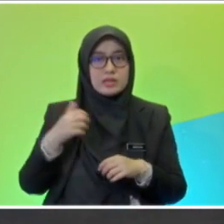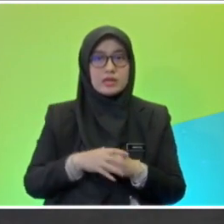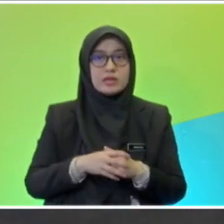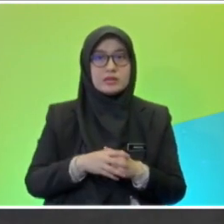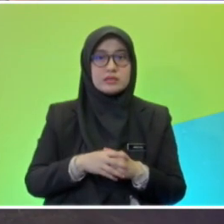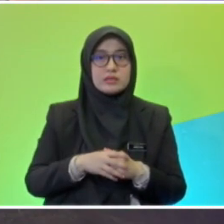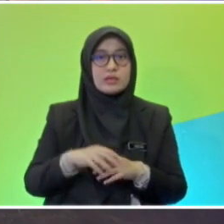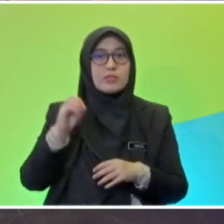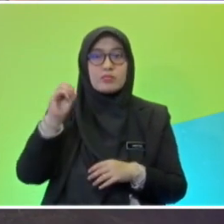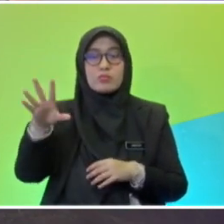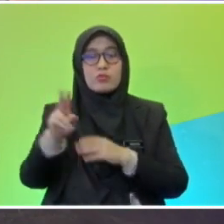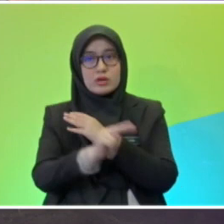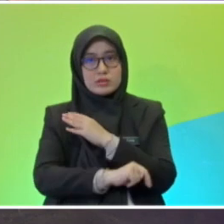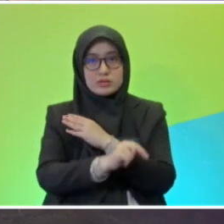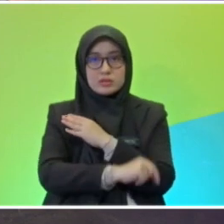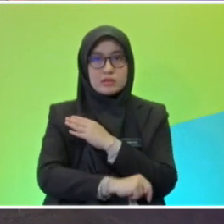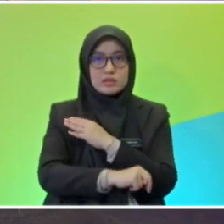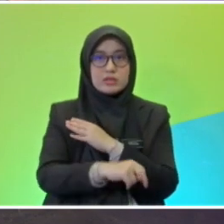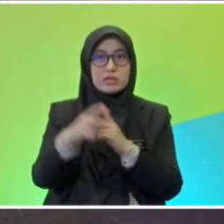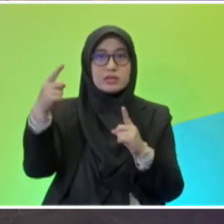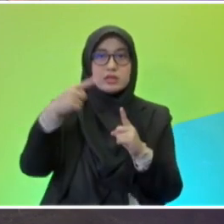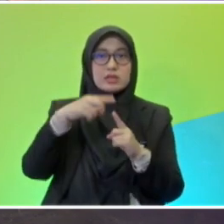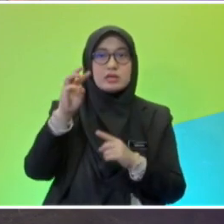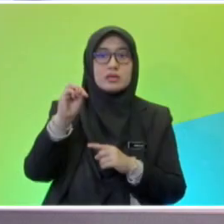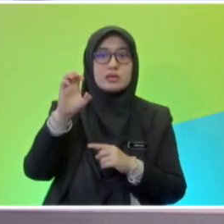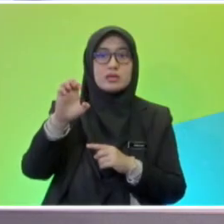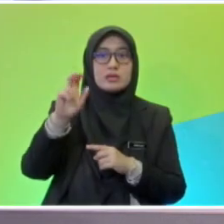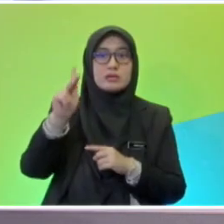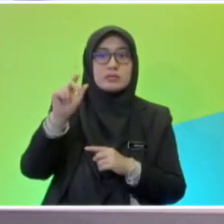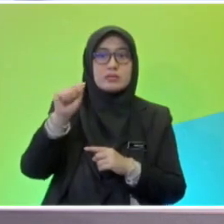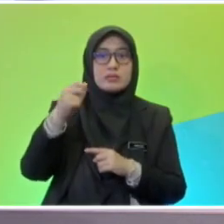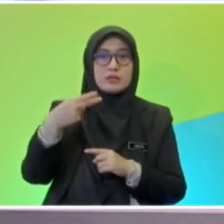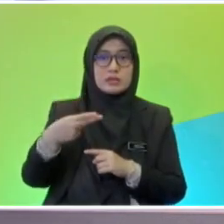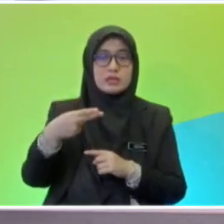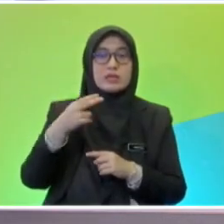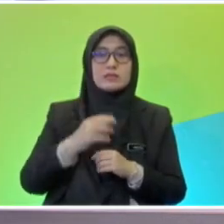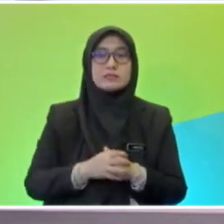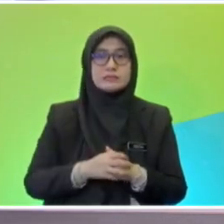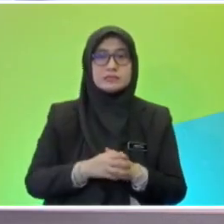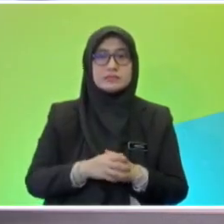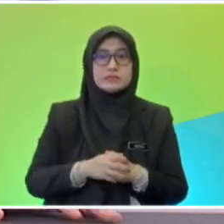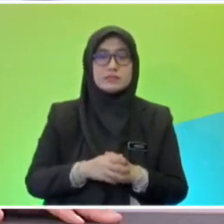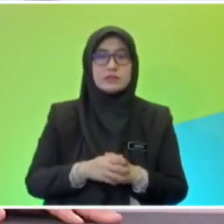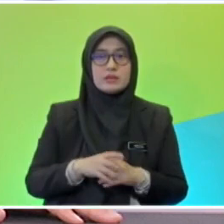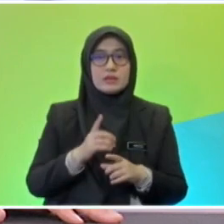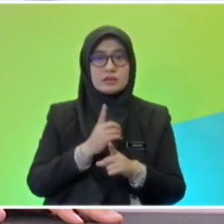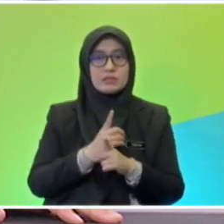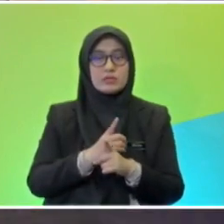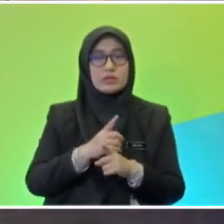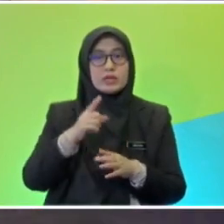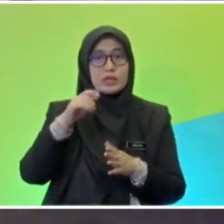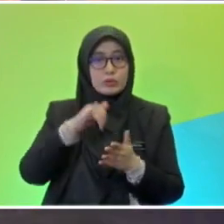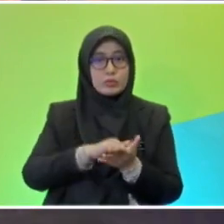itu ceritanya Cikgu apa yang melaku mengenai kelemahan ancaman perundangan barat betul Oke jadi